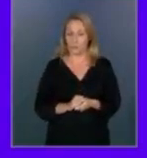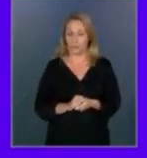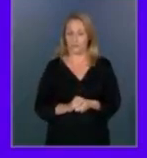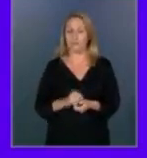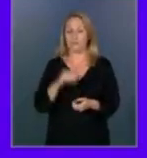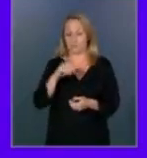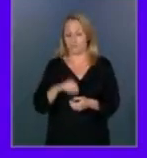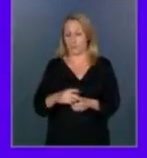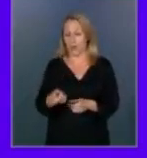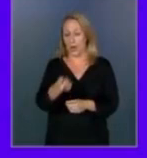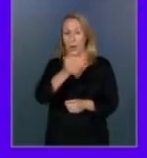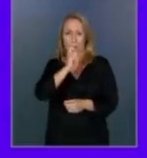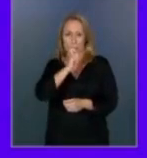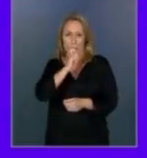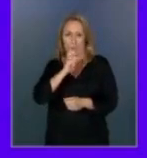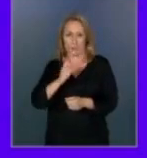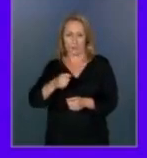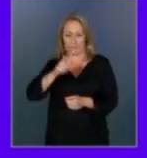ακολουθείς μια πολιτική